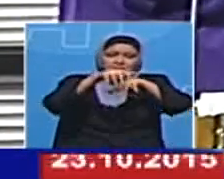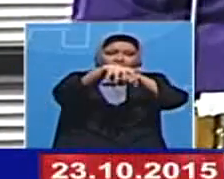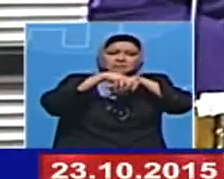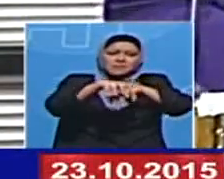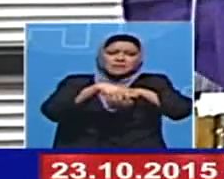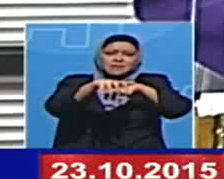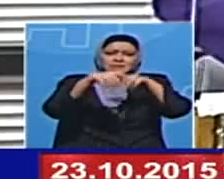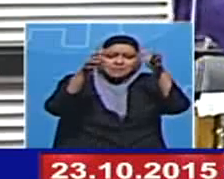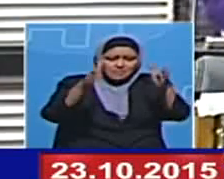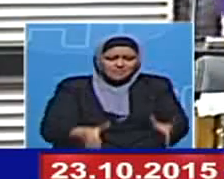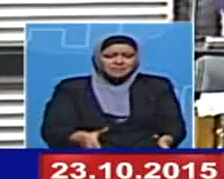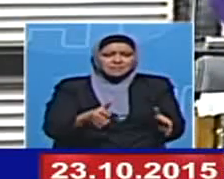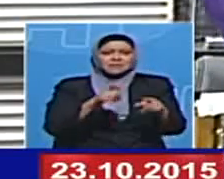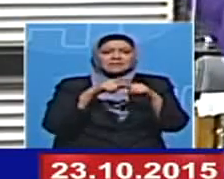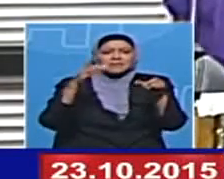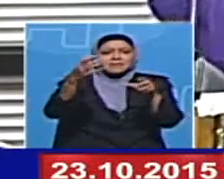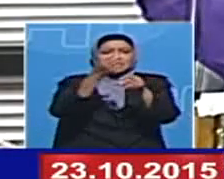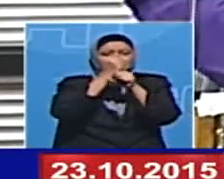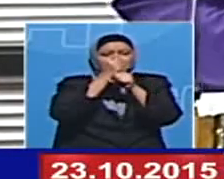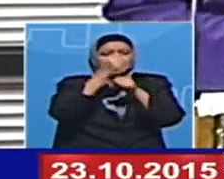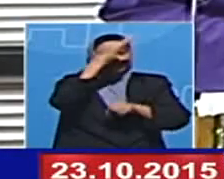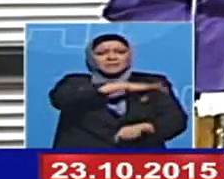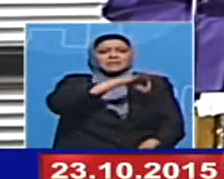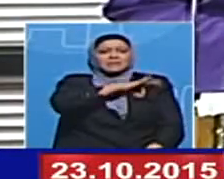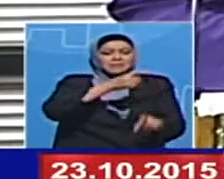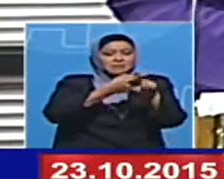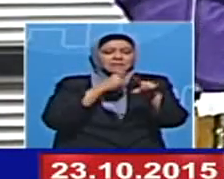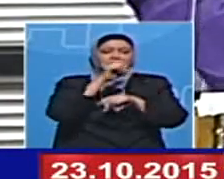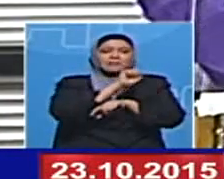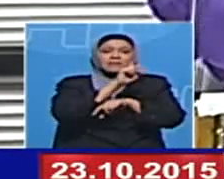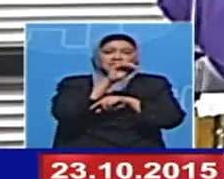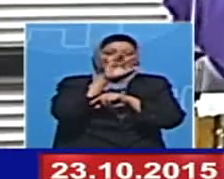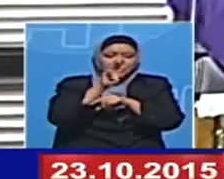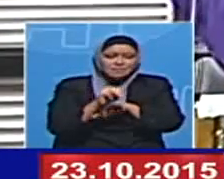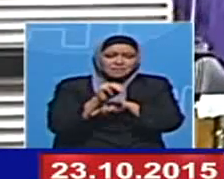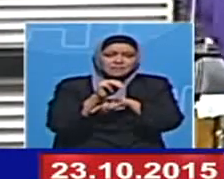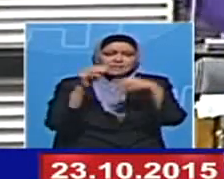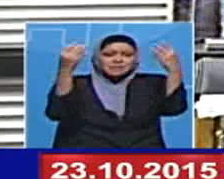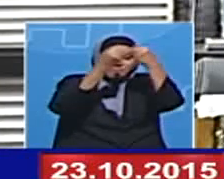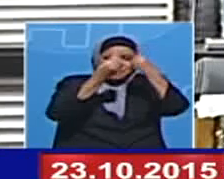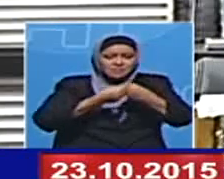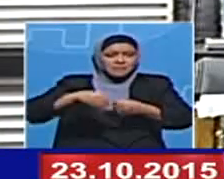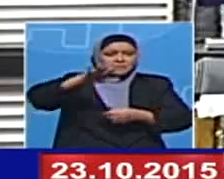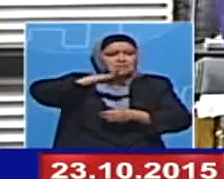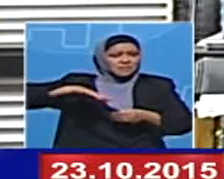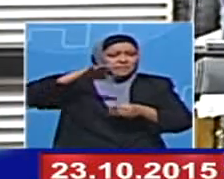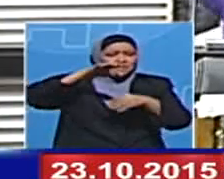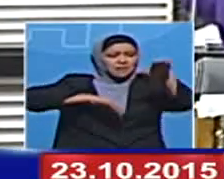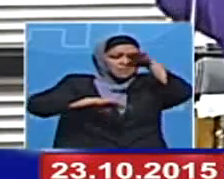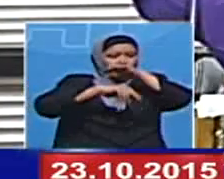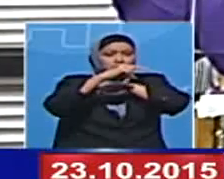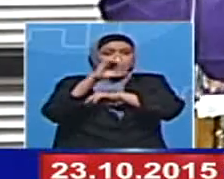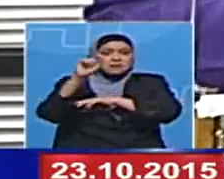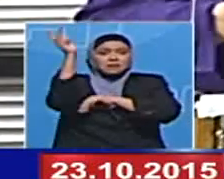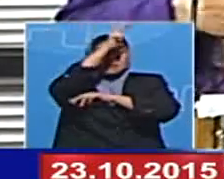berskala kecil mendapat manfaat Dar SK rata di bawah GST kerajaan